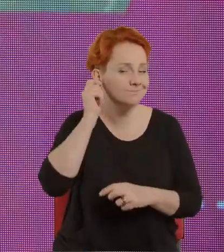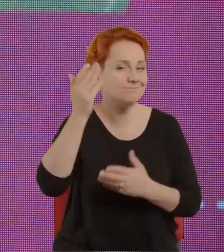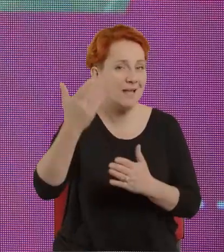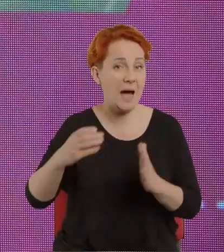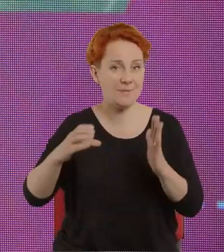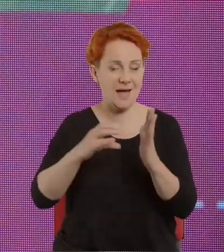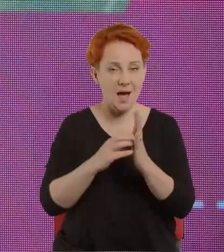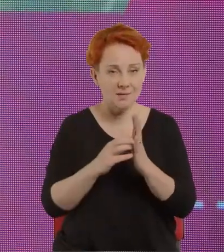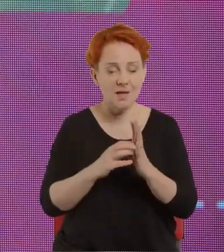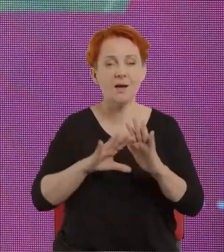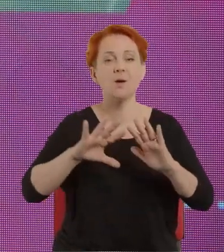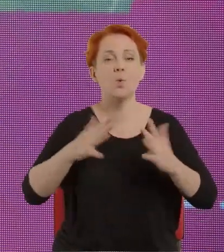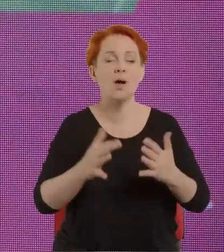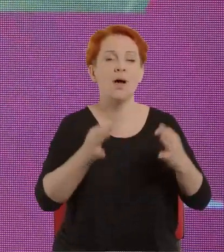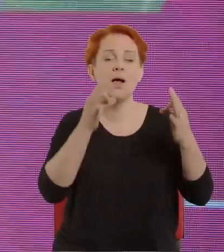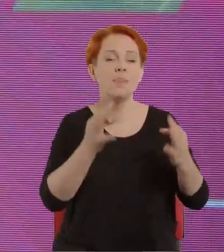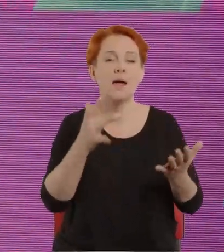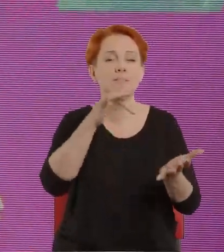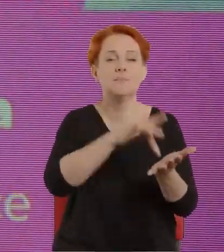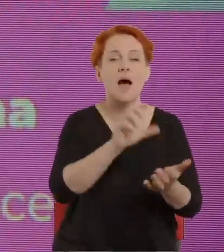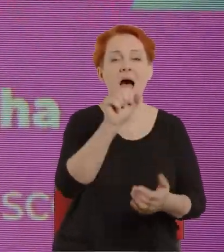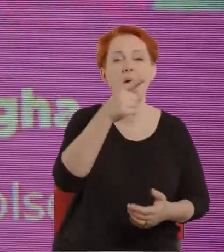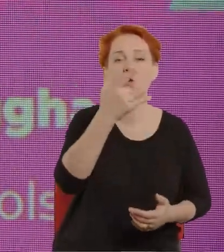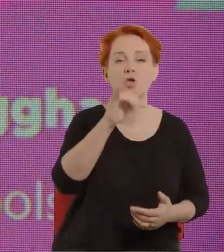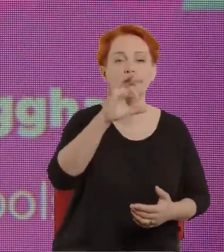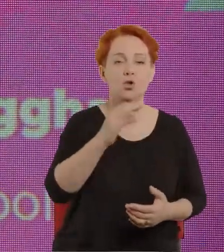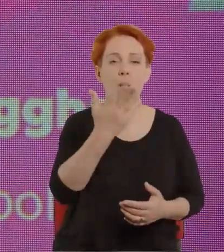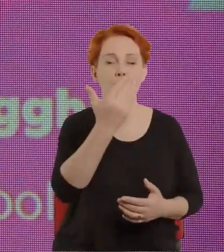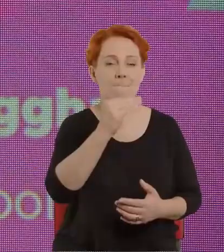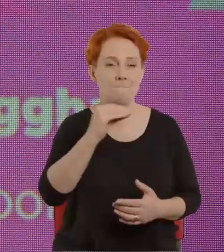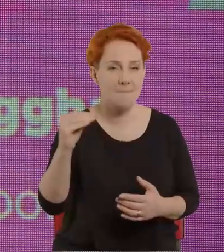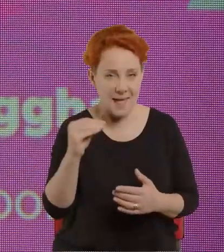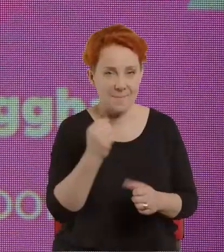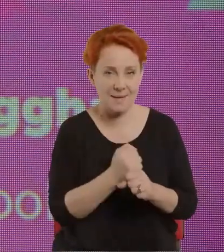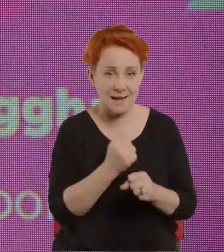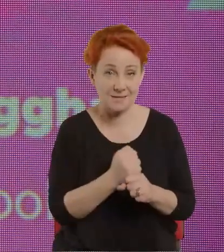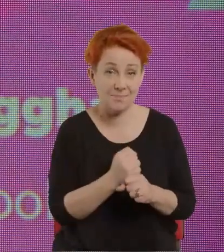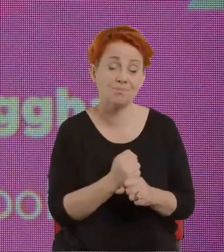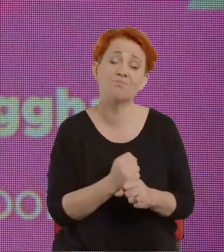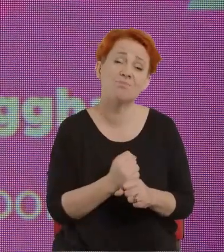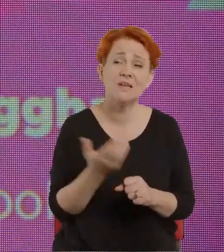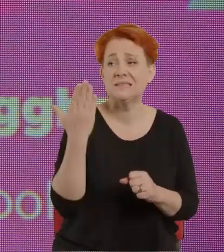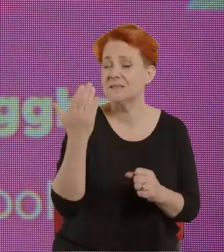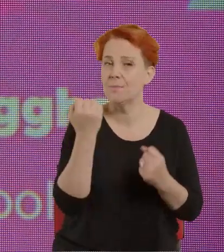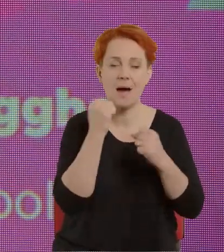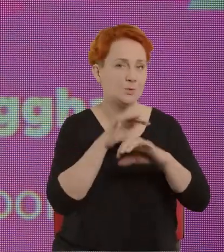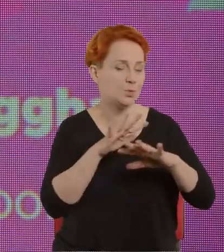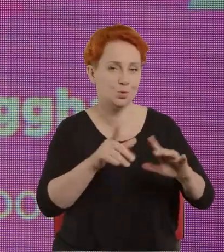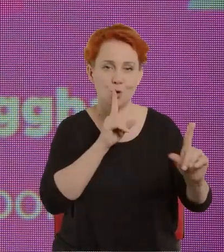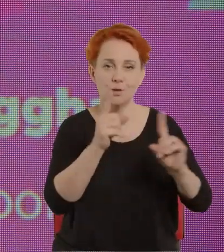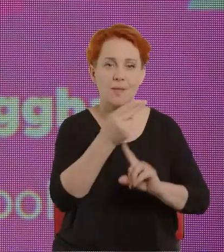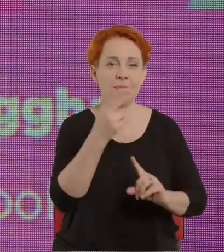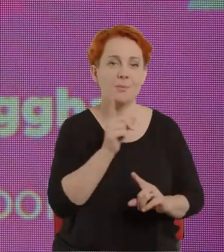która obecnie jest Senior Product Owner w AudioMe. Mogę powiedzieć, że ostatnio dużo się mówi o sztucznej